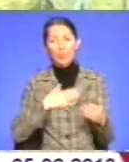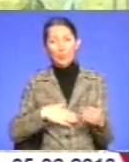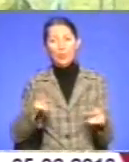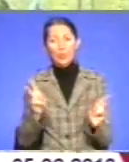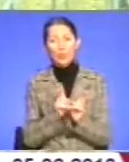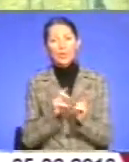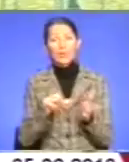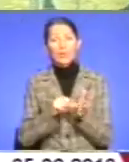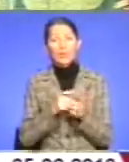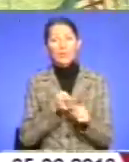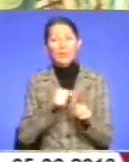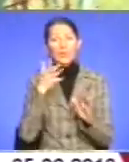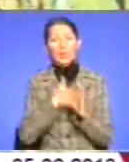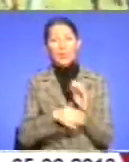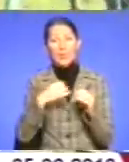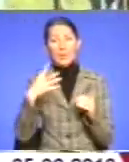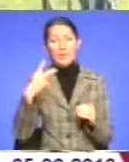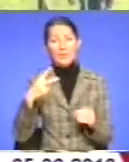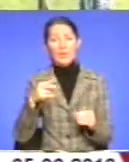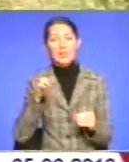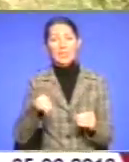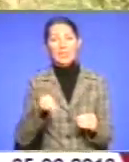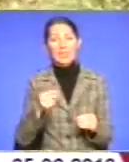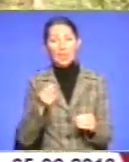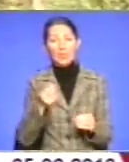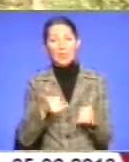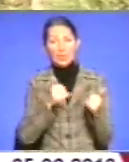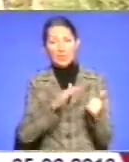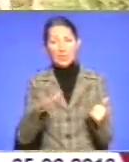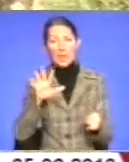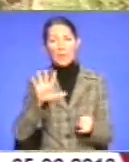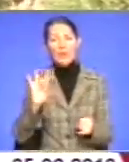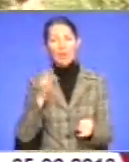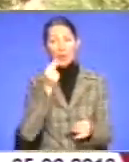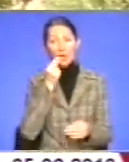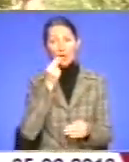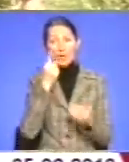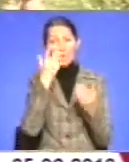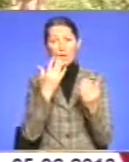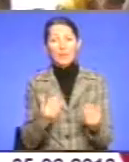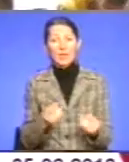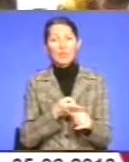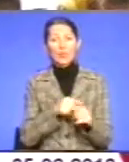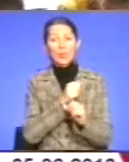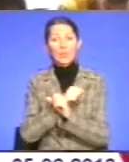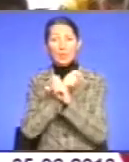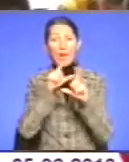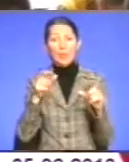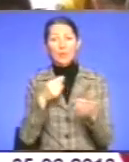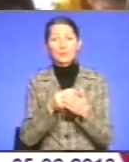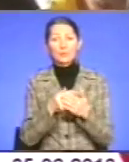витрачають 15-20 тисяч гривень. Для дітей передбачили п'ятиразове харчування. День перебування у цьому таборі вартуватиме для